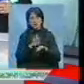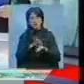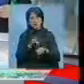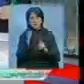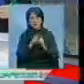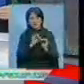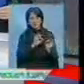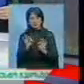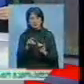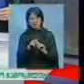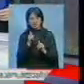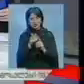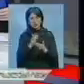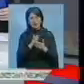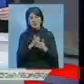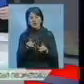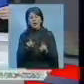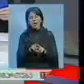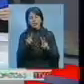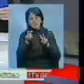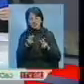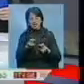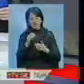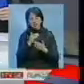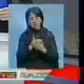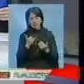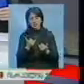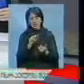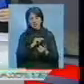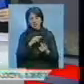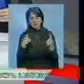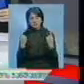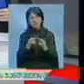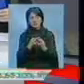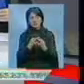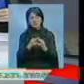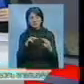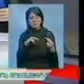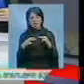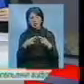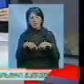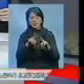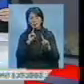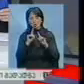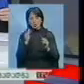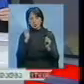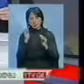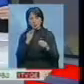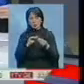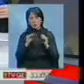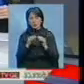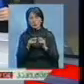დაავადებების მიზეზებს შორის ყველაზე ხშირია. ასეთია მკვლევის შედეგი, რომელზეც დღეს უწყებათა შორის საკოორდინაციო საბჭოს ხდომაზე იმშელეს.